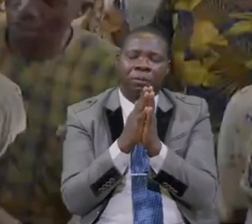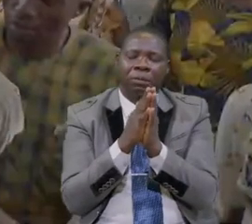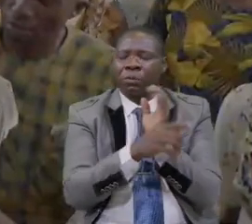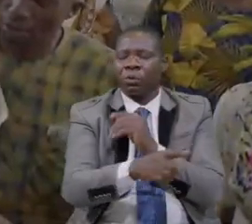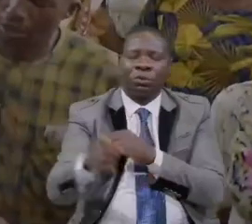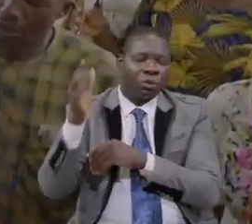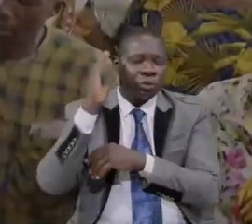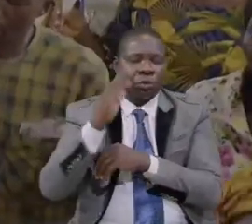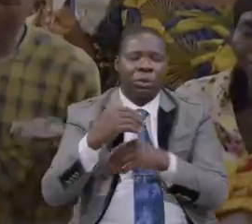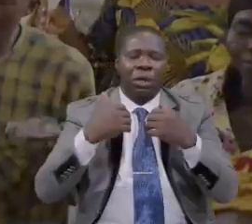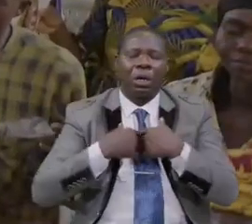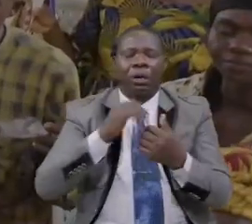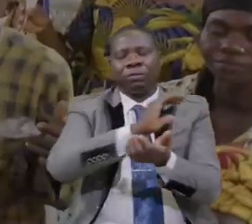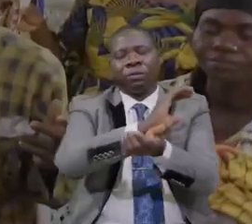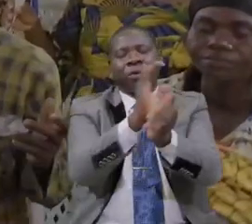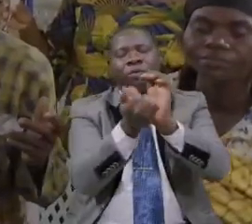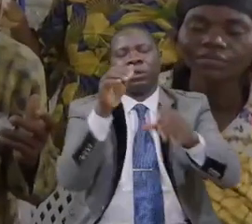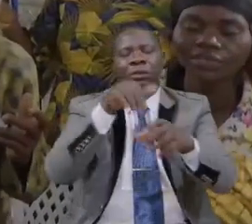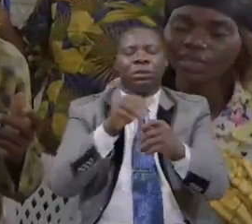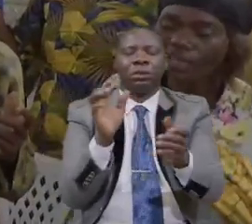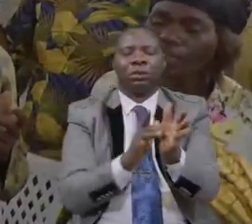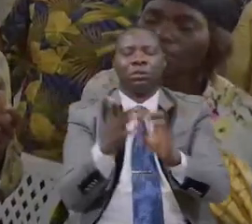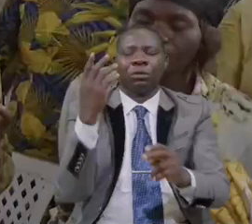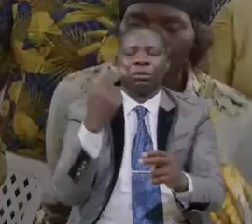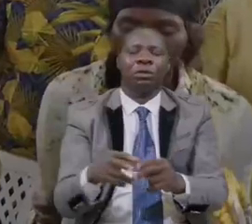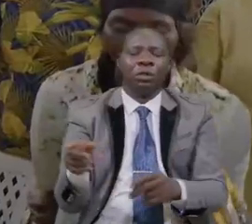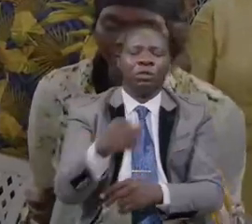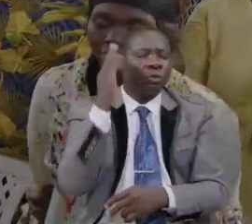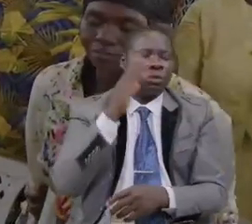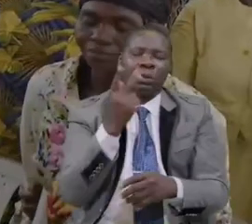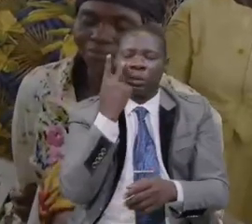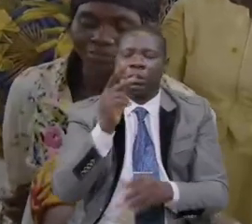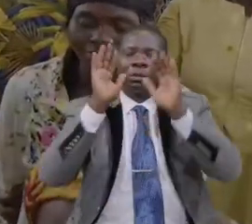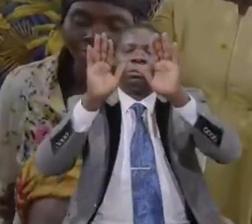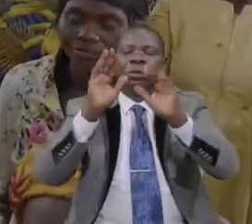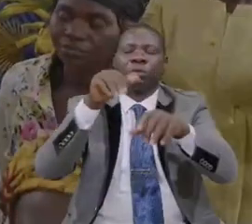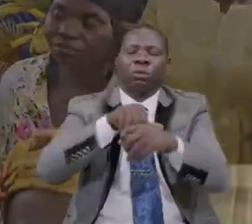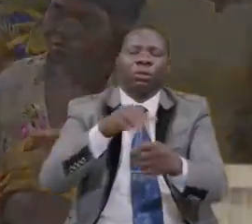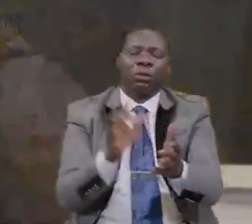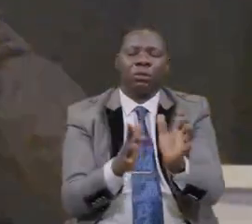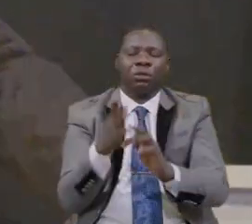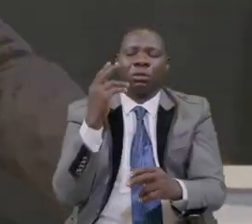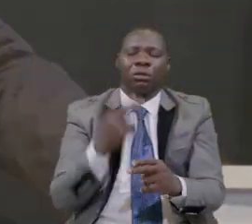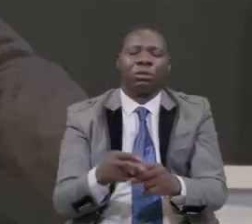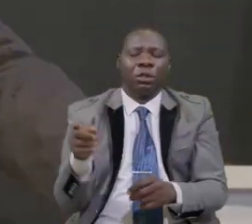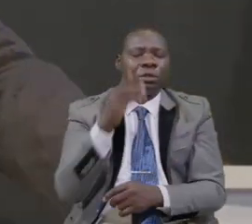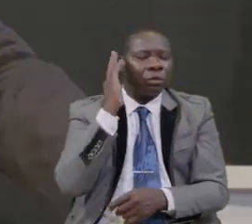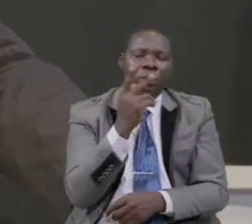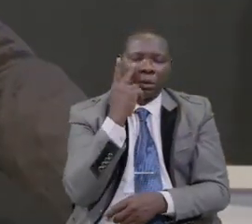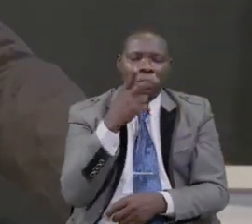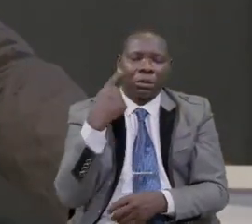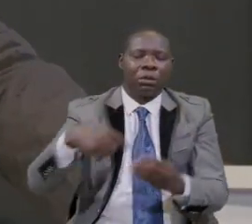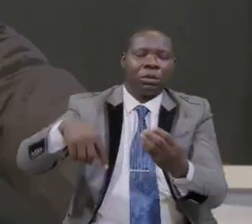Tu auras des convertis, tu auras des miracles et tu verras le monde de